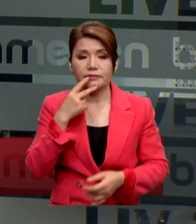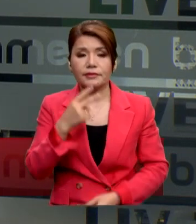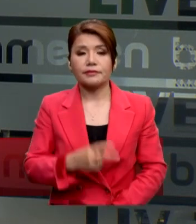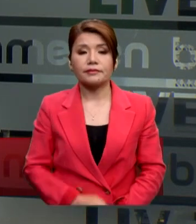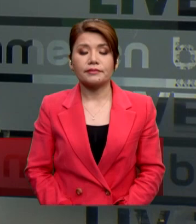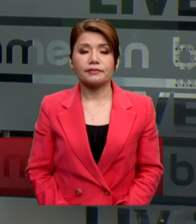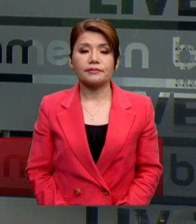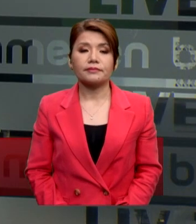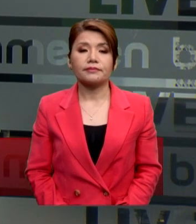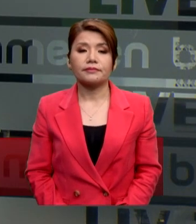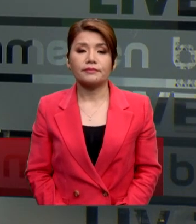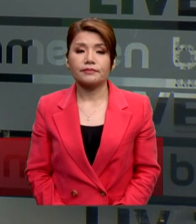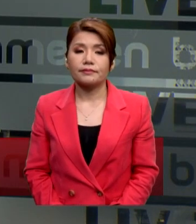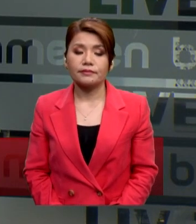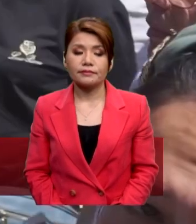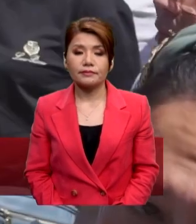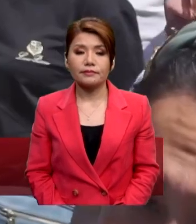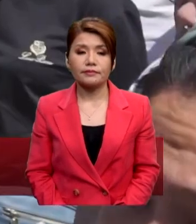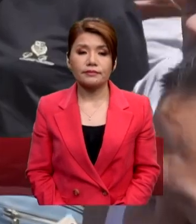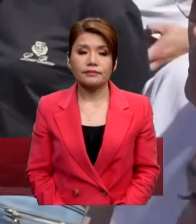анық қанығын айтады.